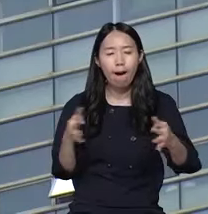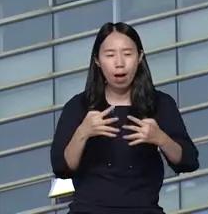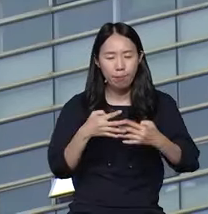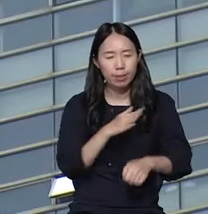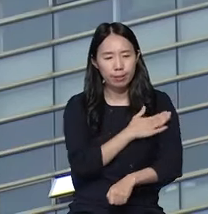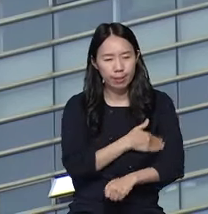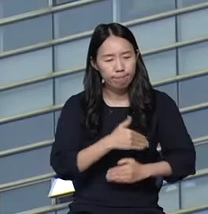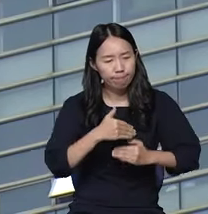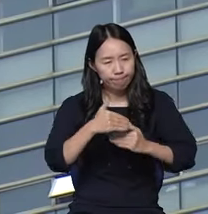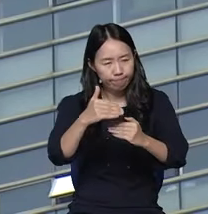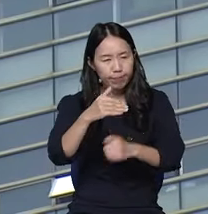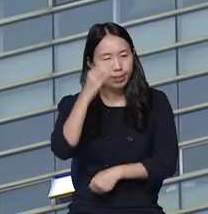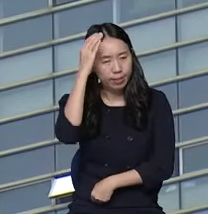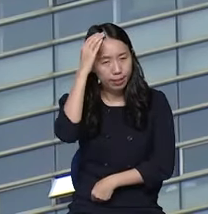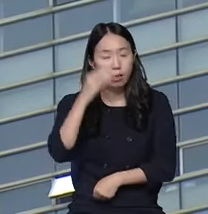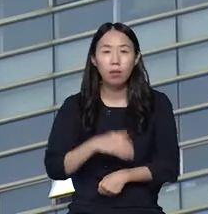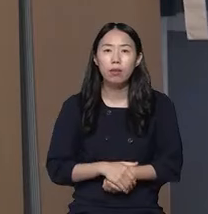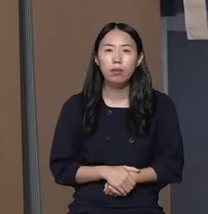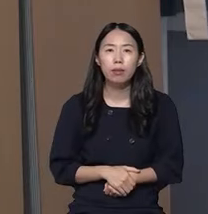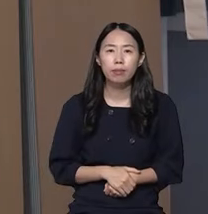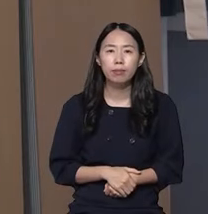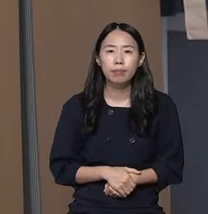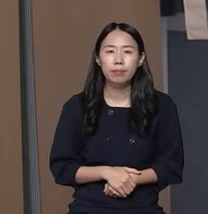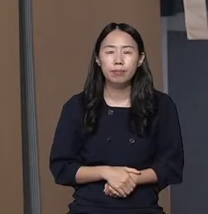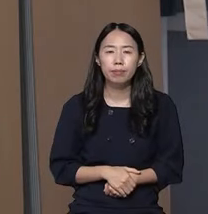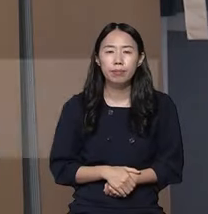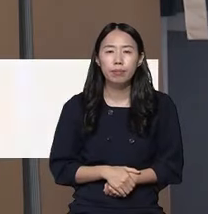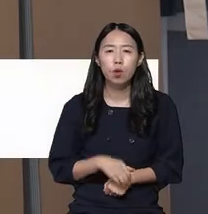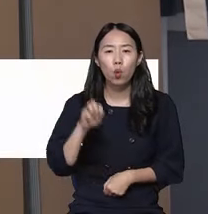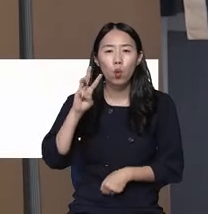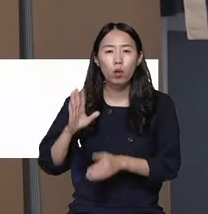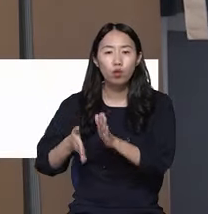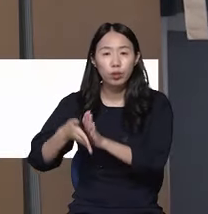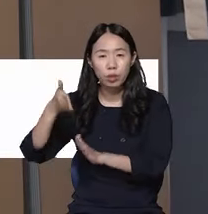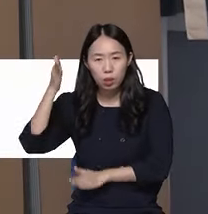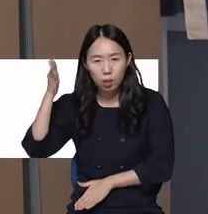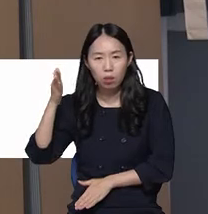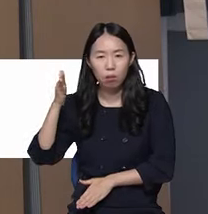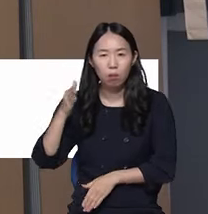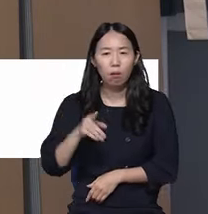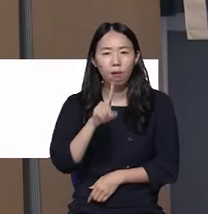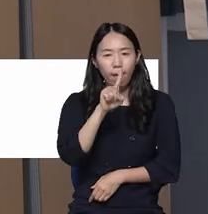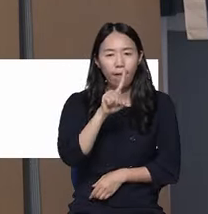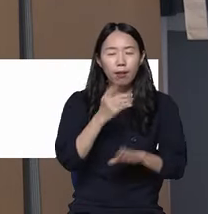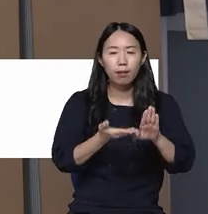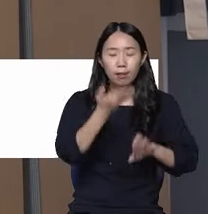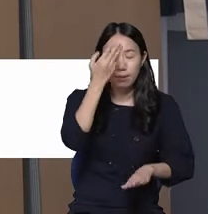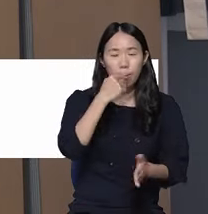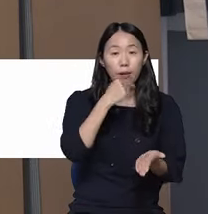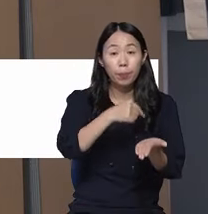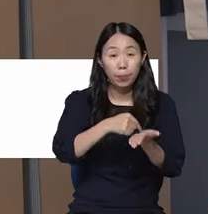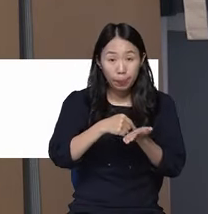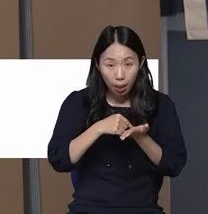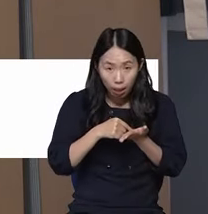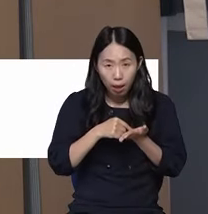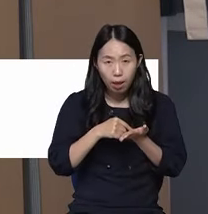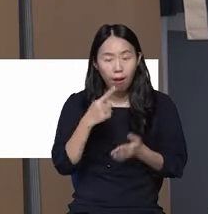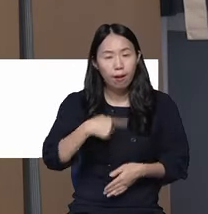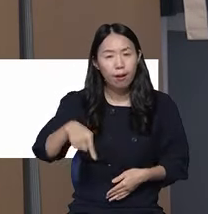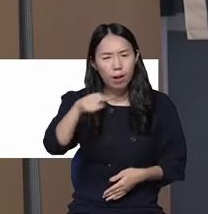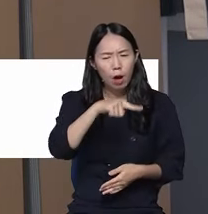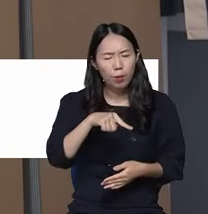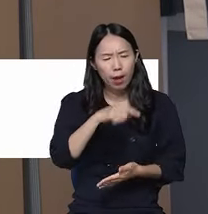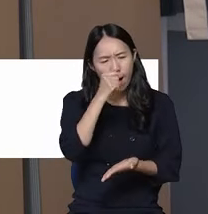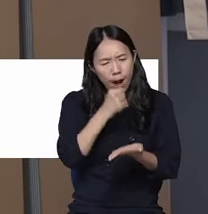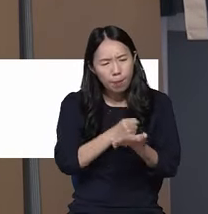이행할 것으로 기대한다고 밝혔습니다. 이제 시에서는 1개소 이상 이제 접수가 되고 또 그중에